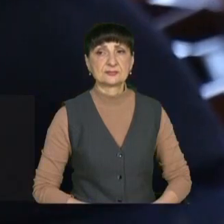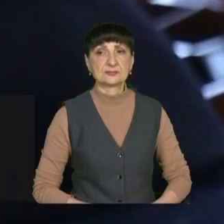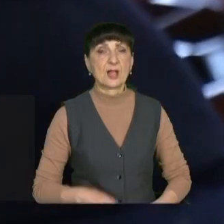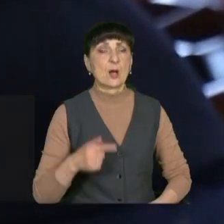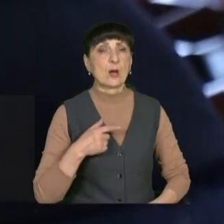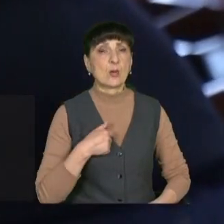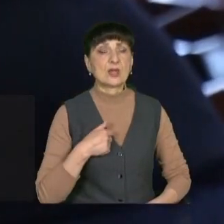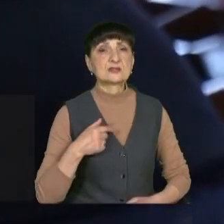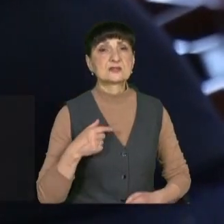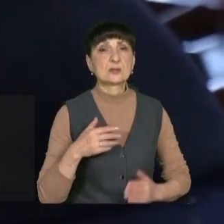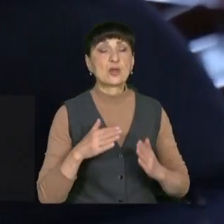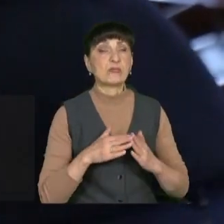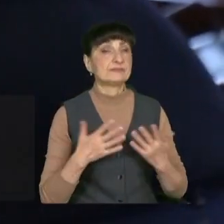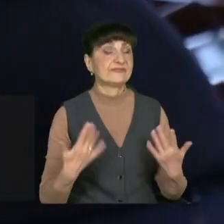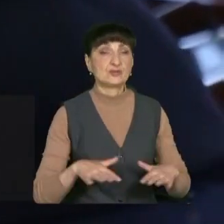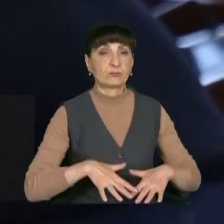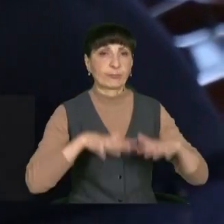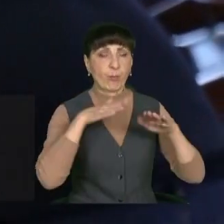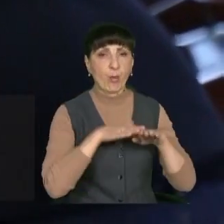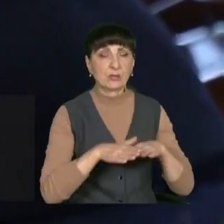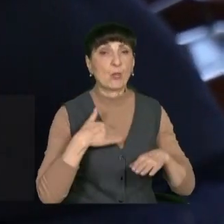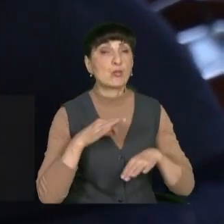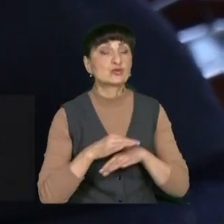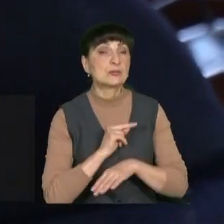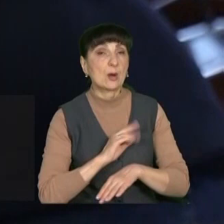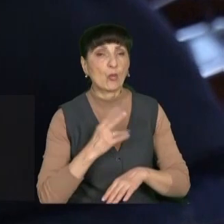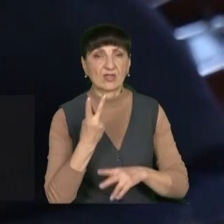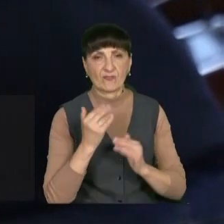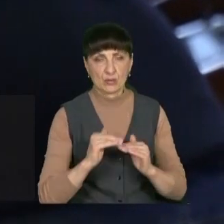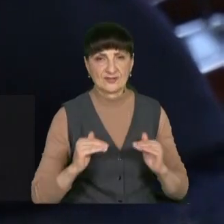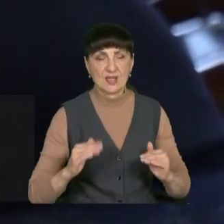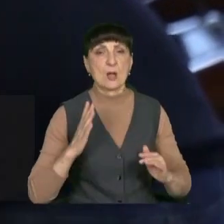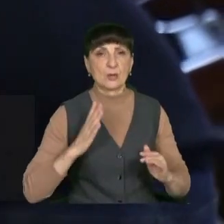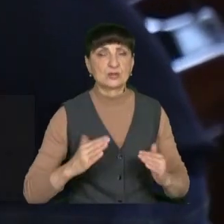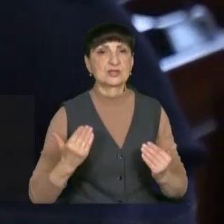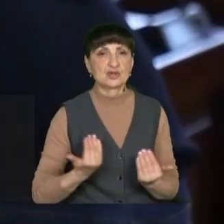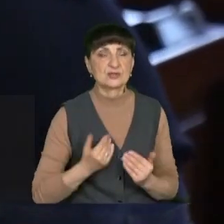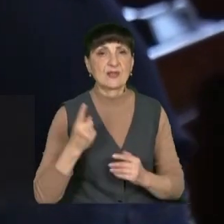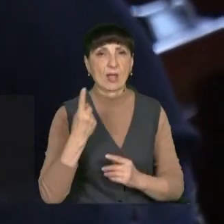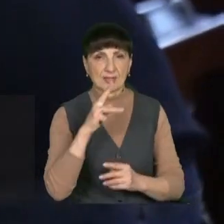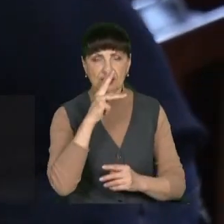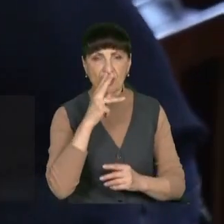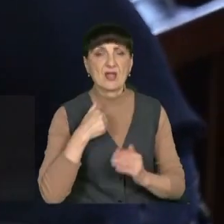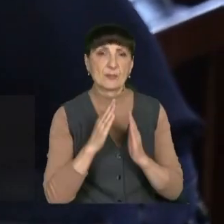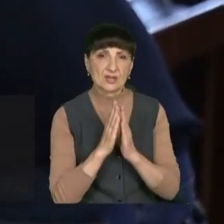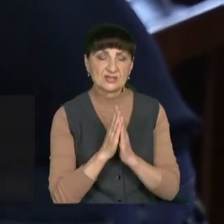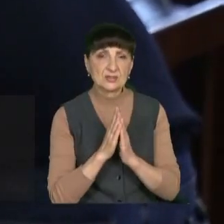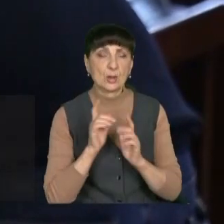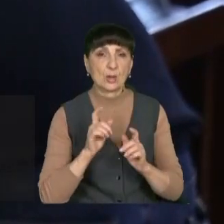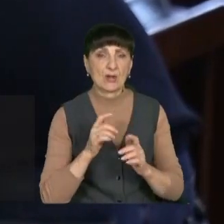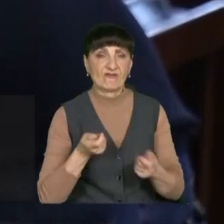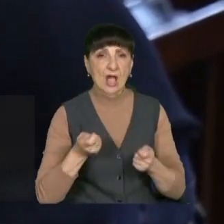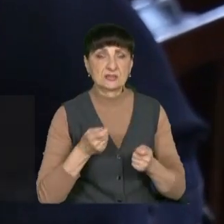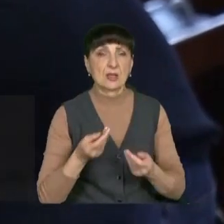Мой дом на второй даче ушел под воду. Сейчас мой супруг не работает, а у нас двое детей. Приходится жить на одну зарплату. Я прошу у местных властей, чтобы